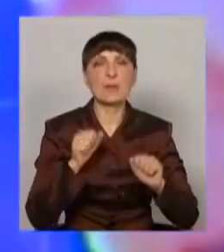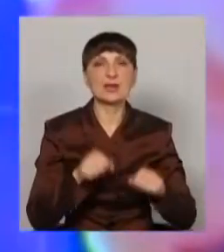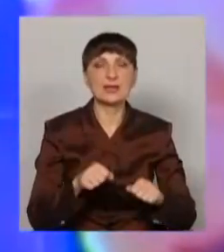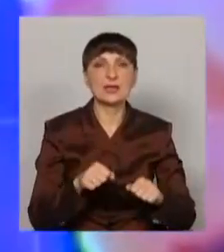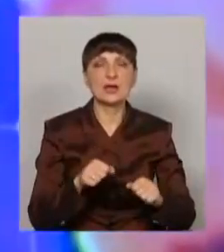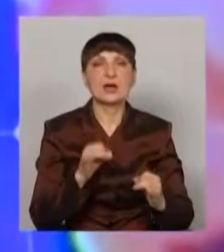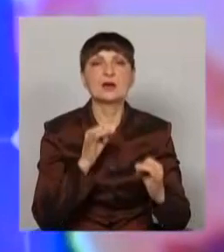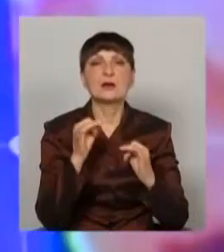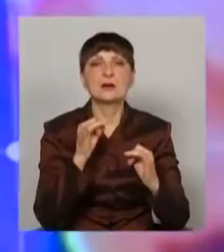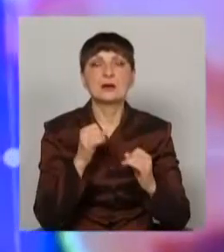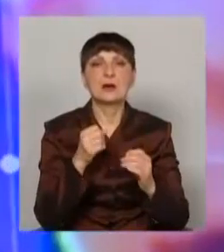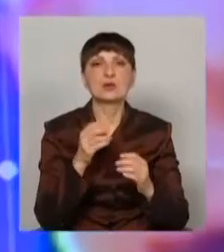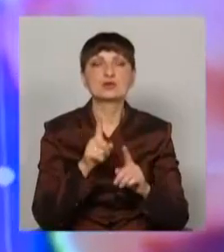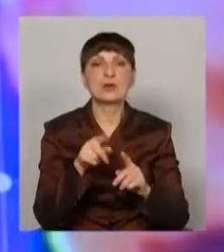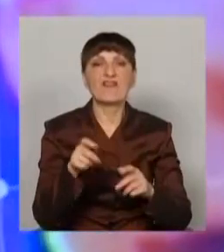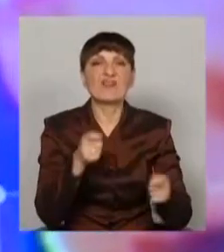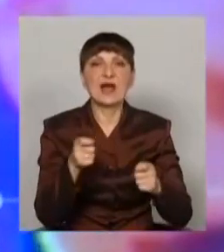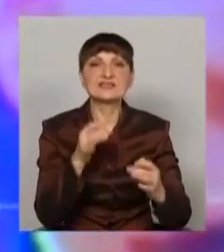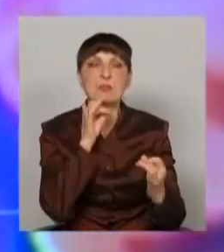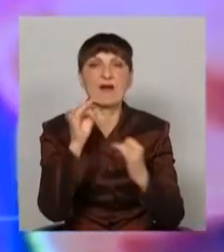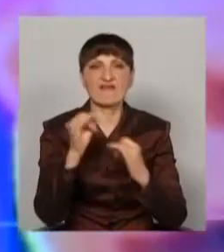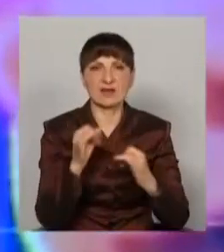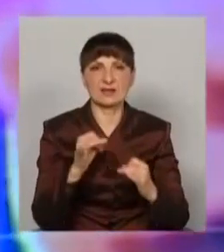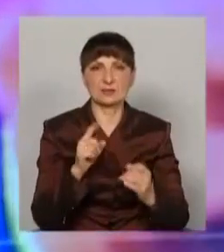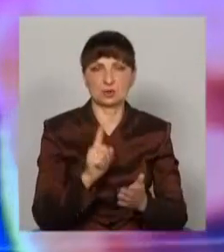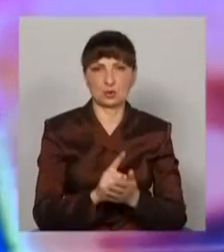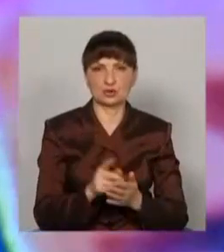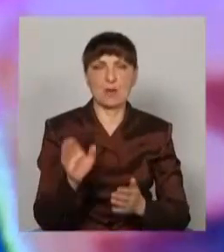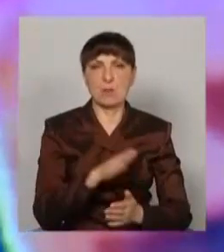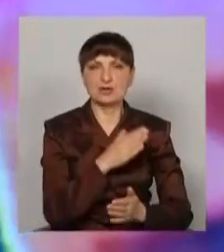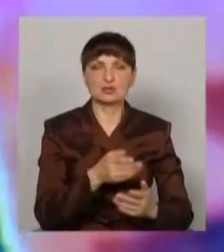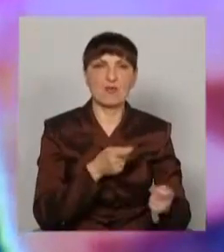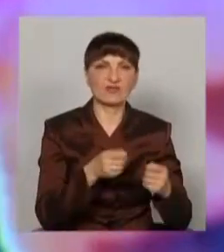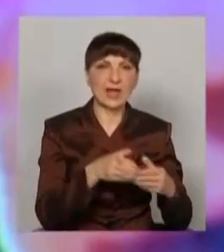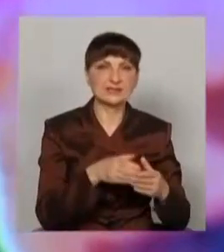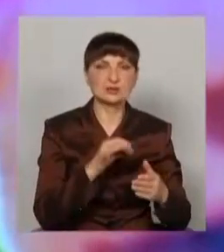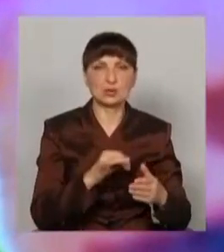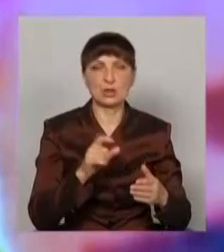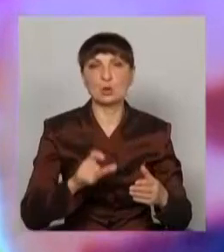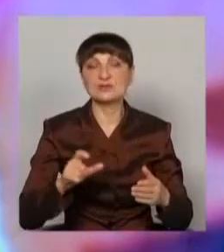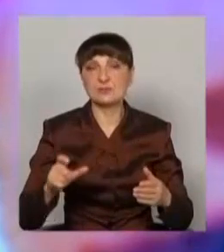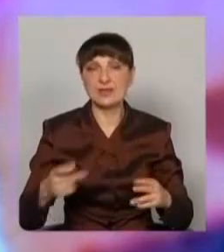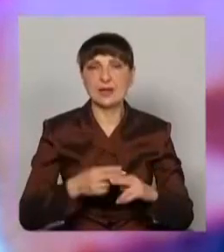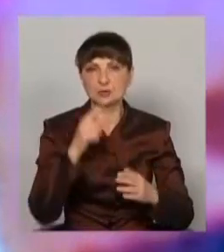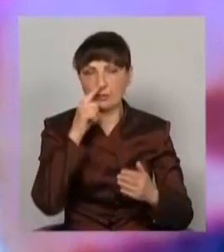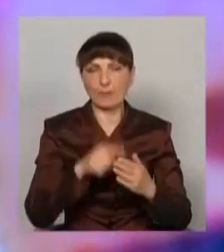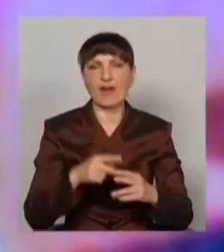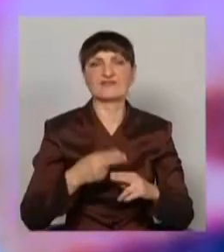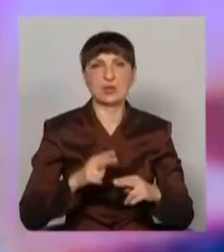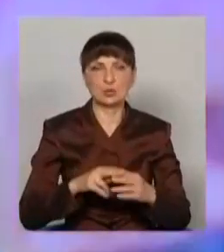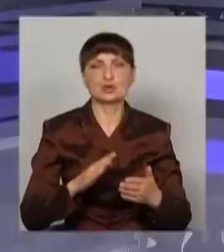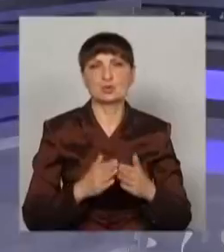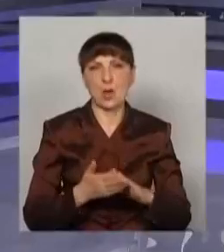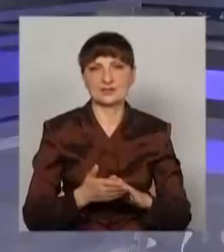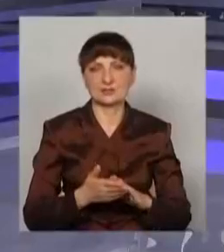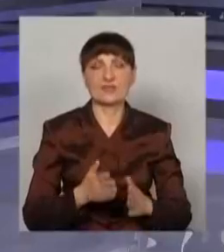до власти и открыть диалог между властью, можно сказать так, и людьми, которые попали в такие ситуации.